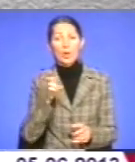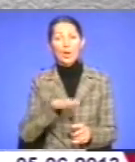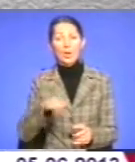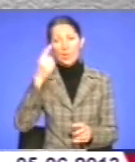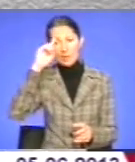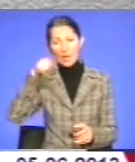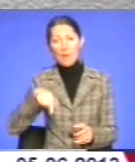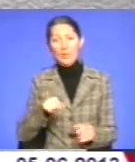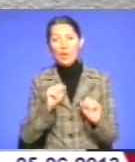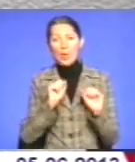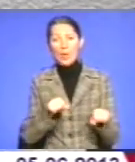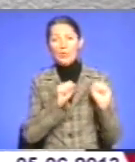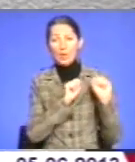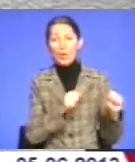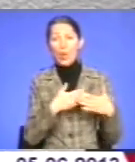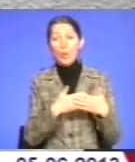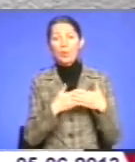правозахисником, громадським діячем,